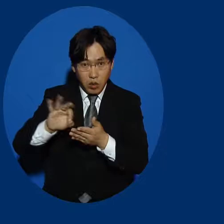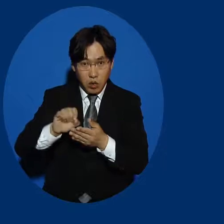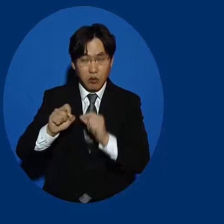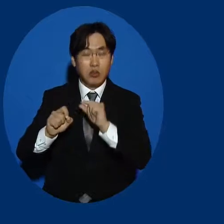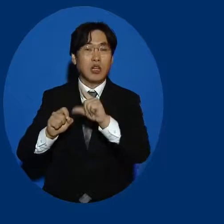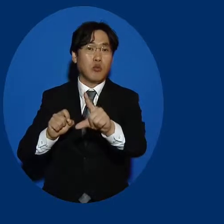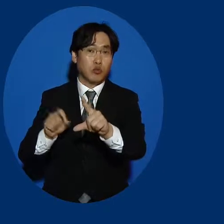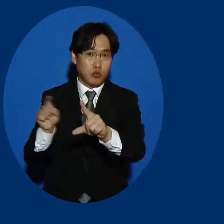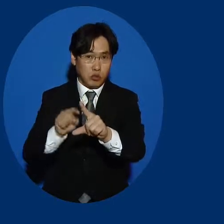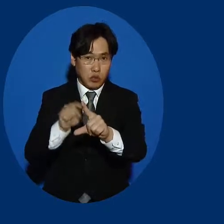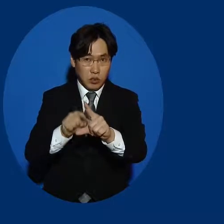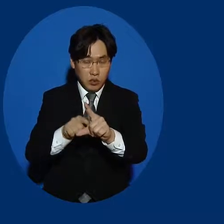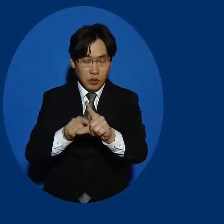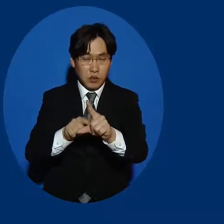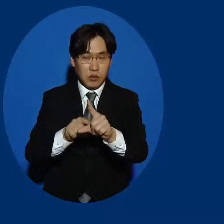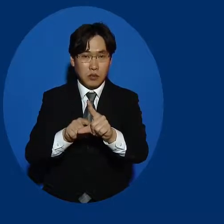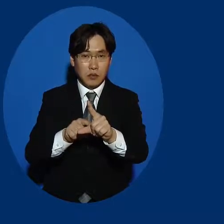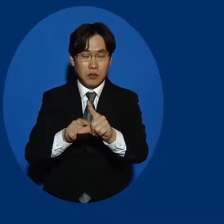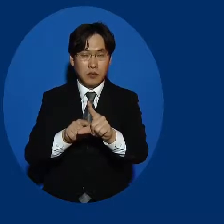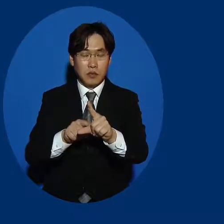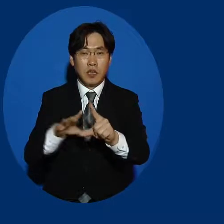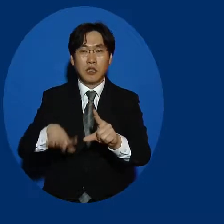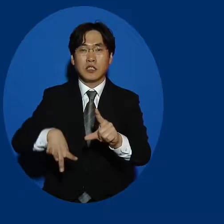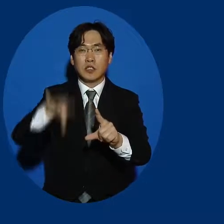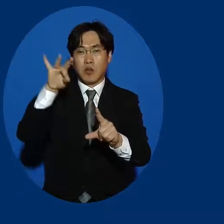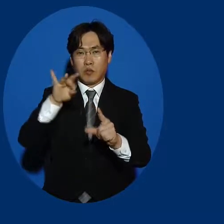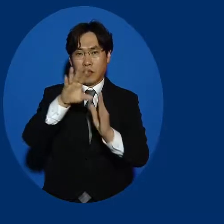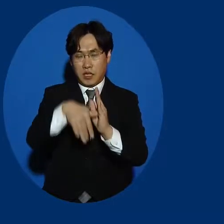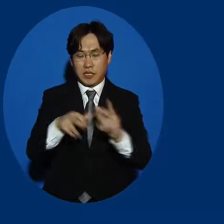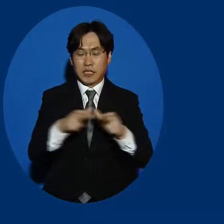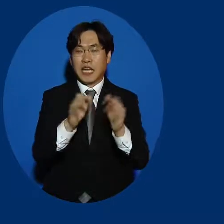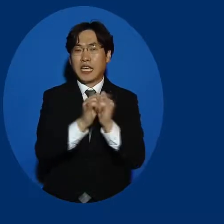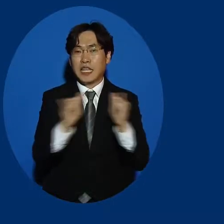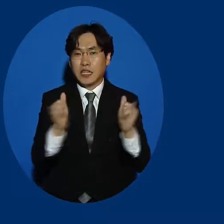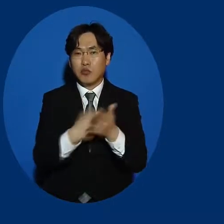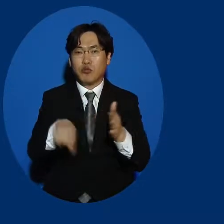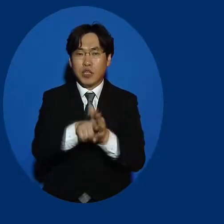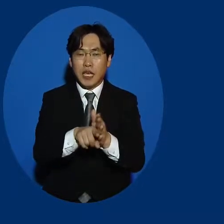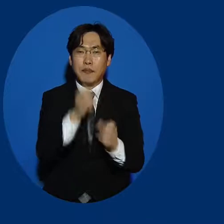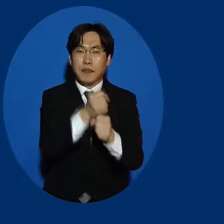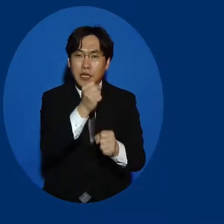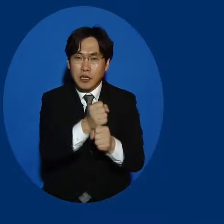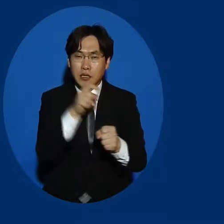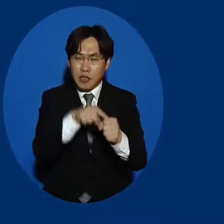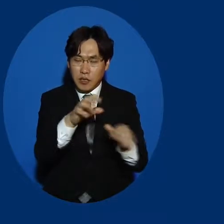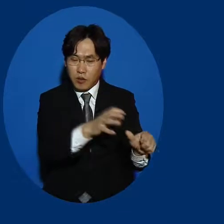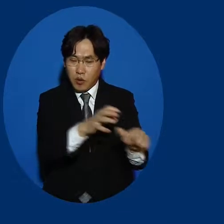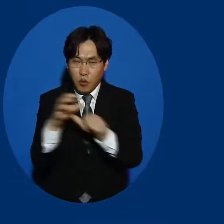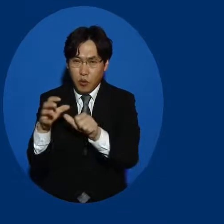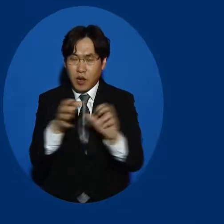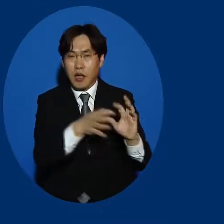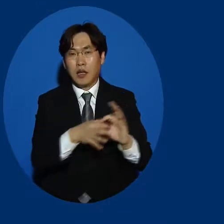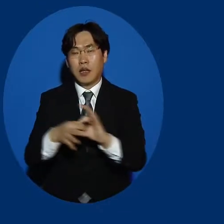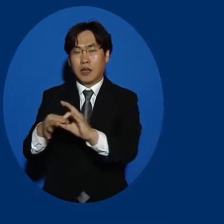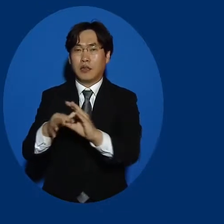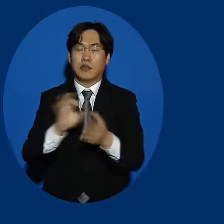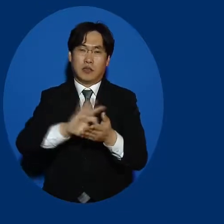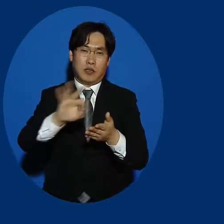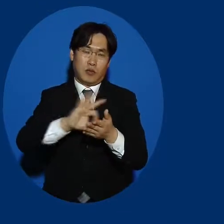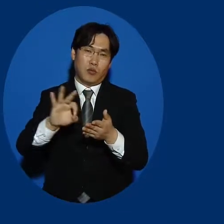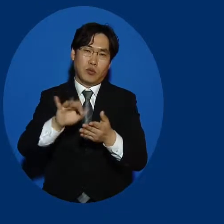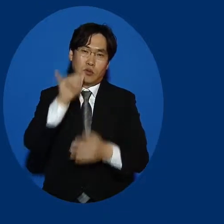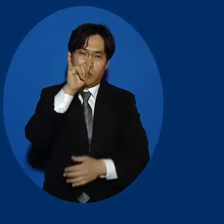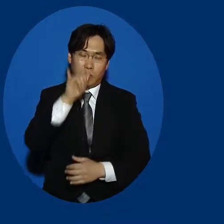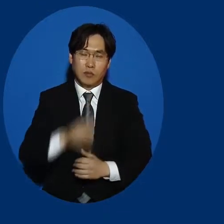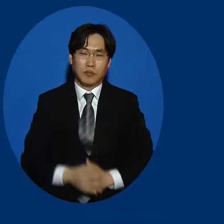많은 것들이 장애인들을 위해서 또 고안되었던 것들도 있다는 것입니다.